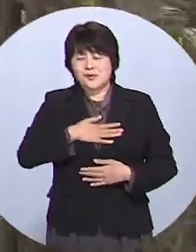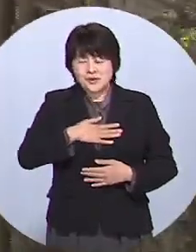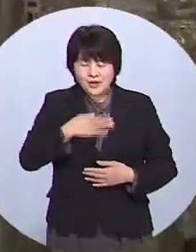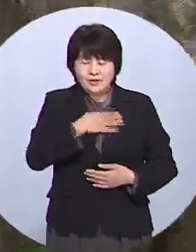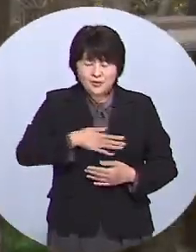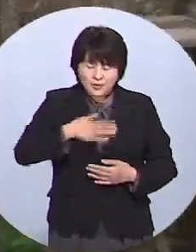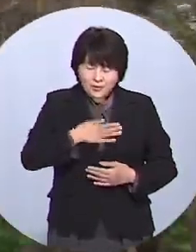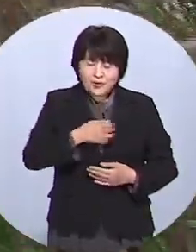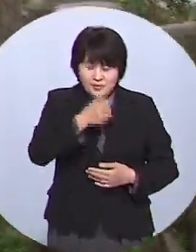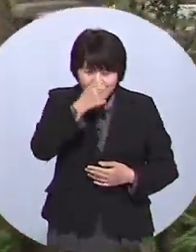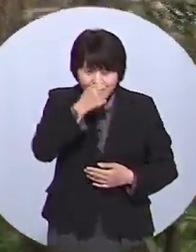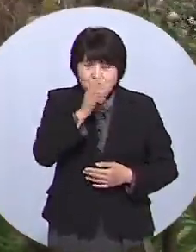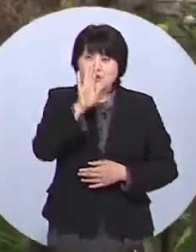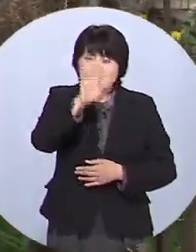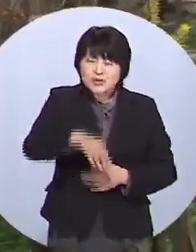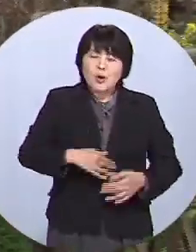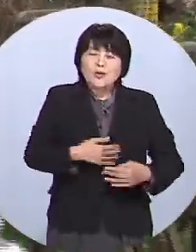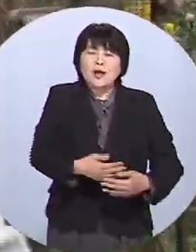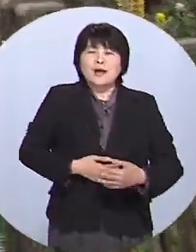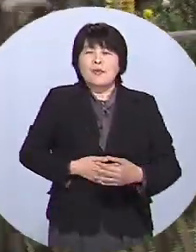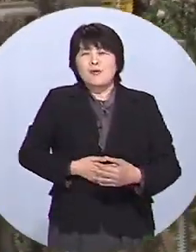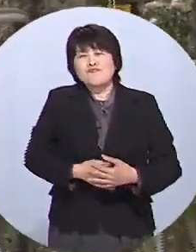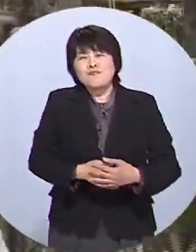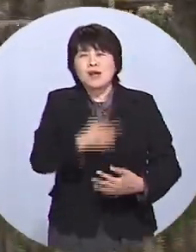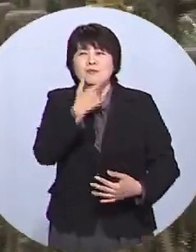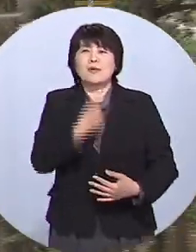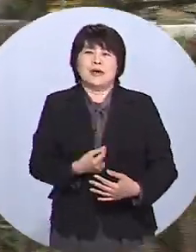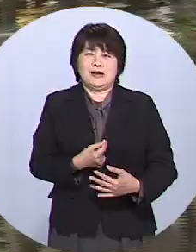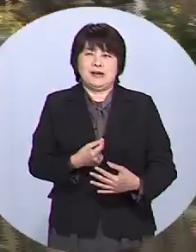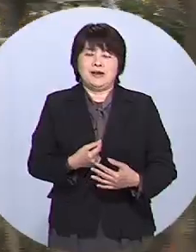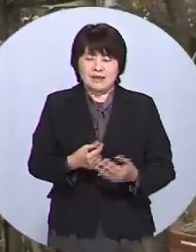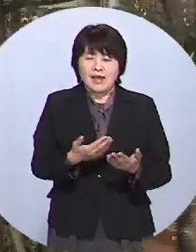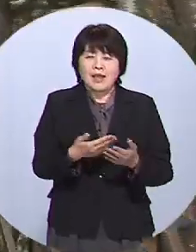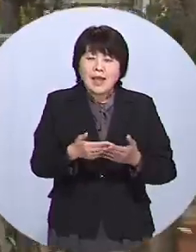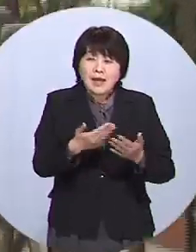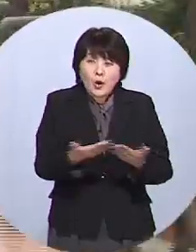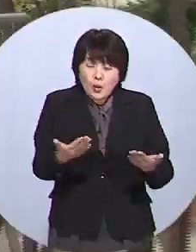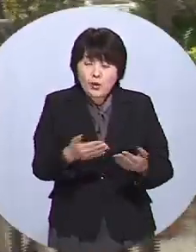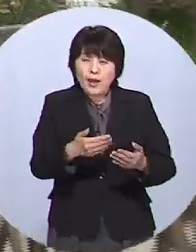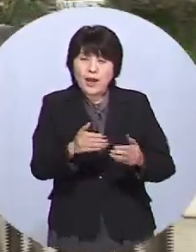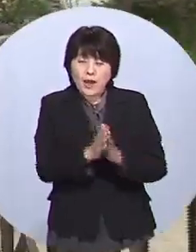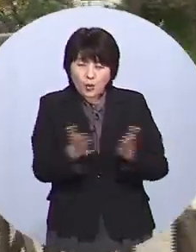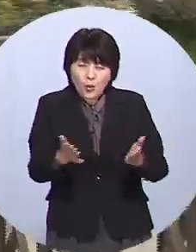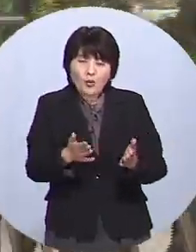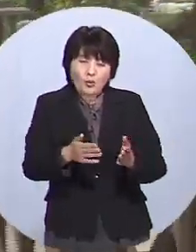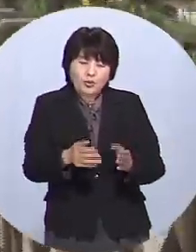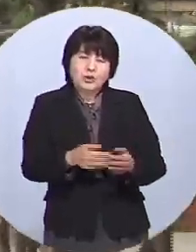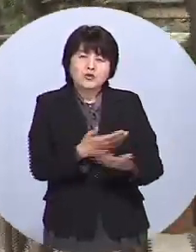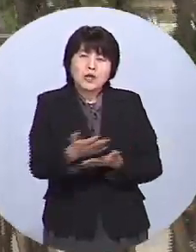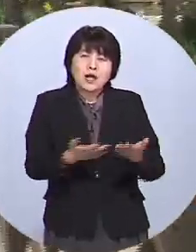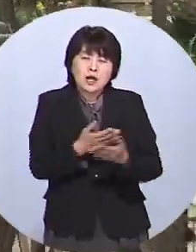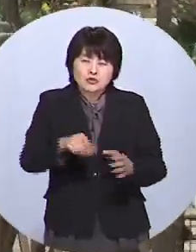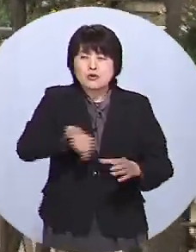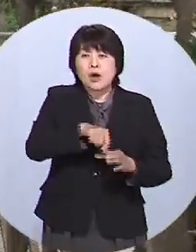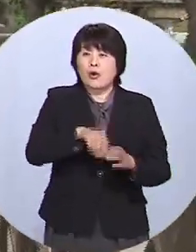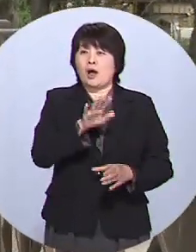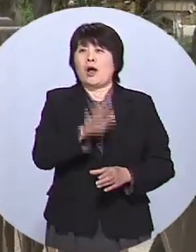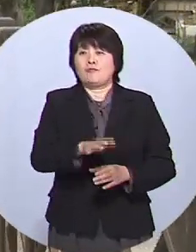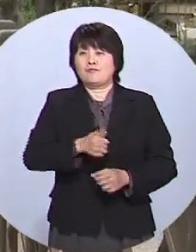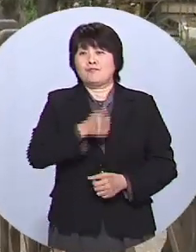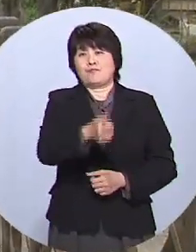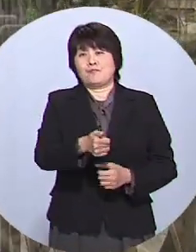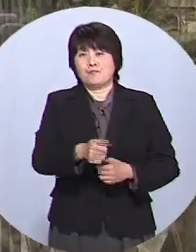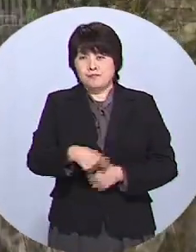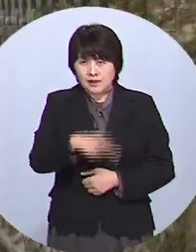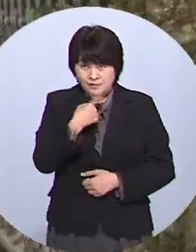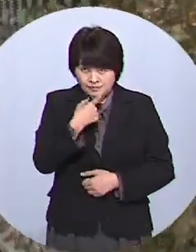次はお腹も満たしたいということで、絵本に触れられるカフェがあるそうなので行ってみたいと思います。